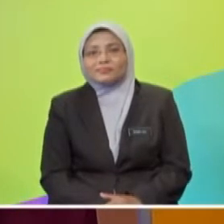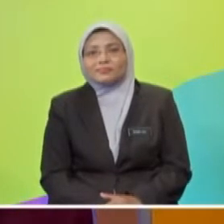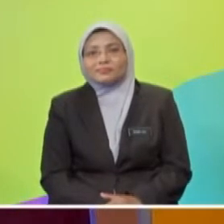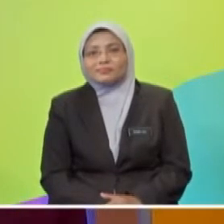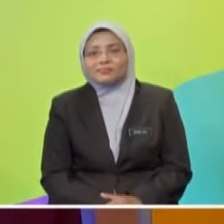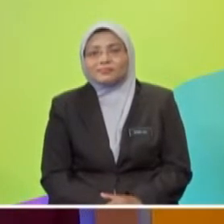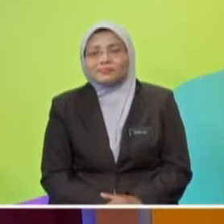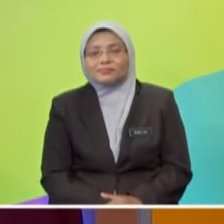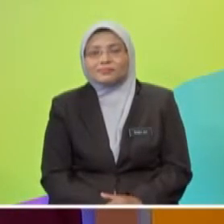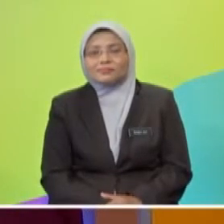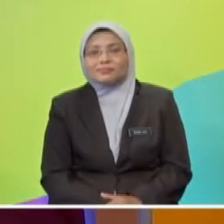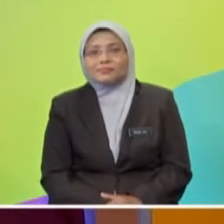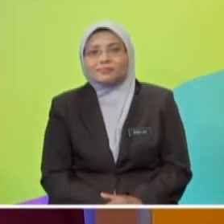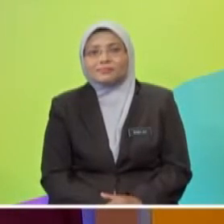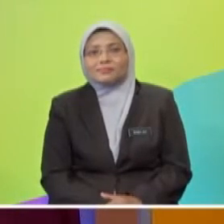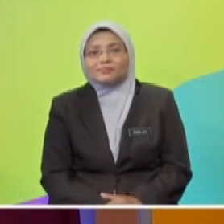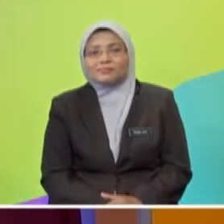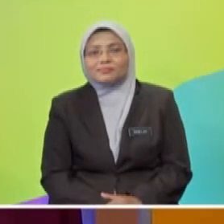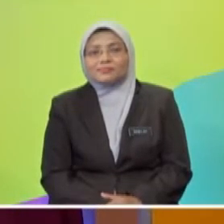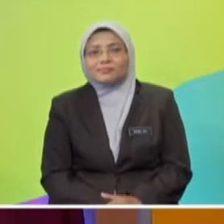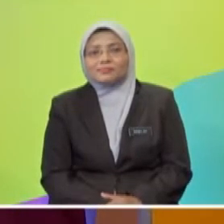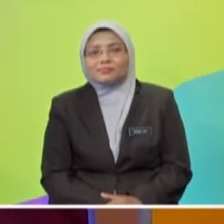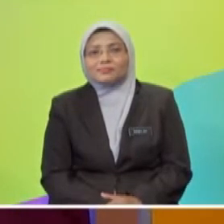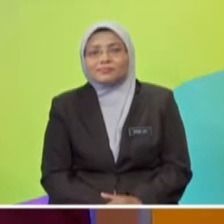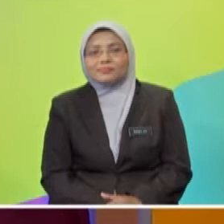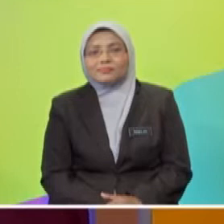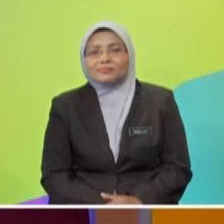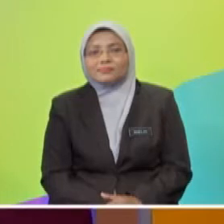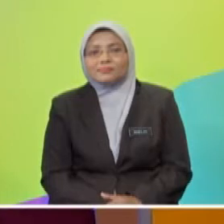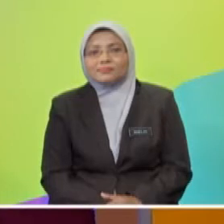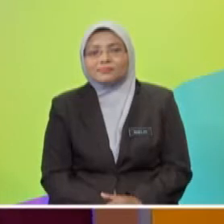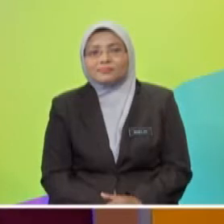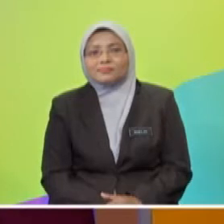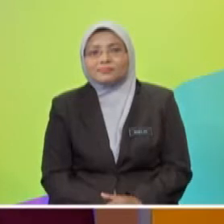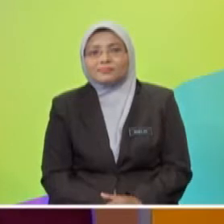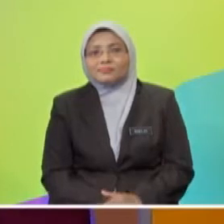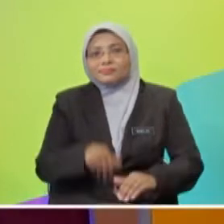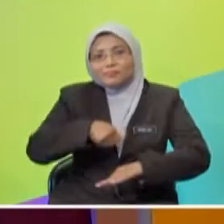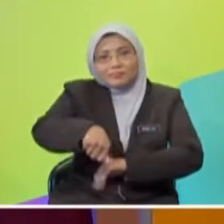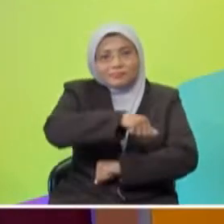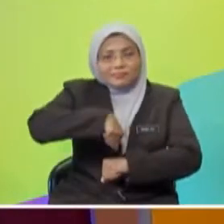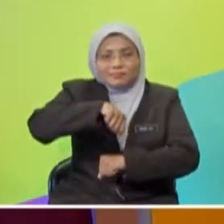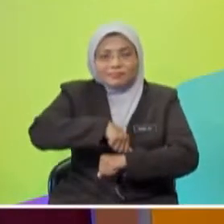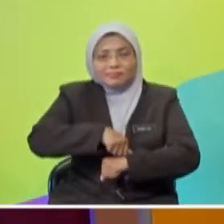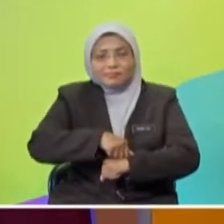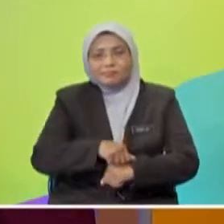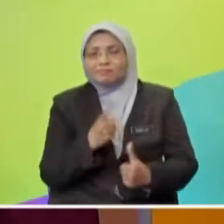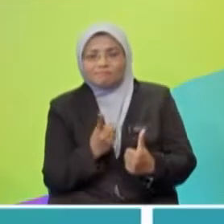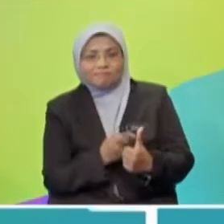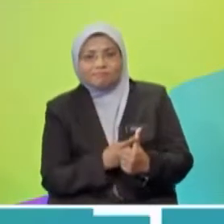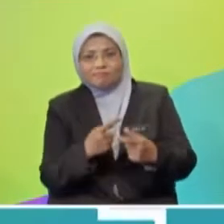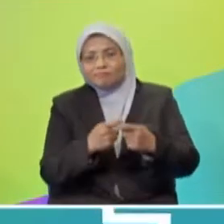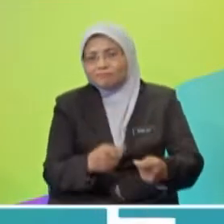jabatan perbendaharaannya oke di dalam bidang sosial pertama menetapkan uang Sari hidup kepada